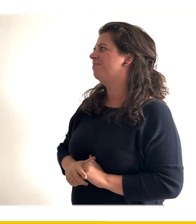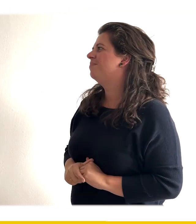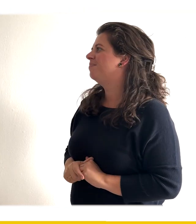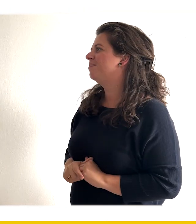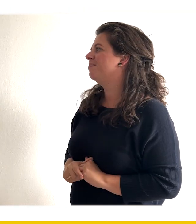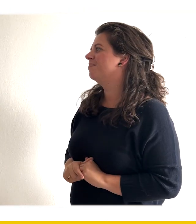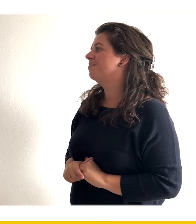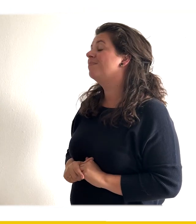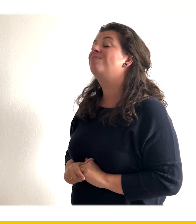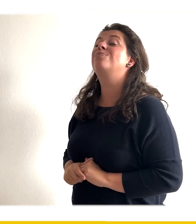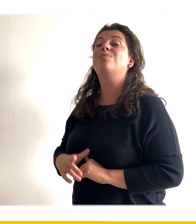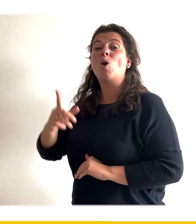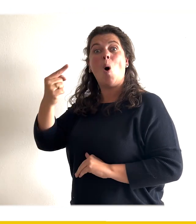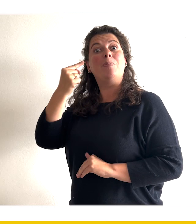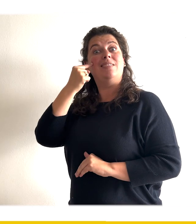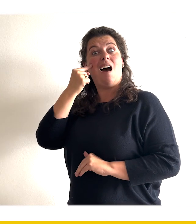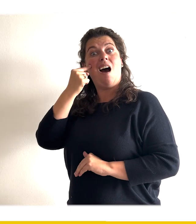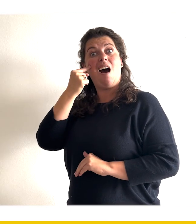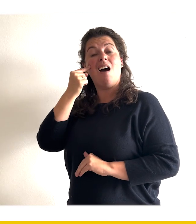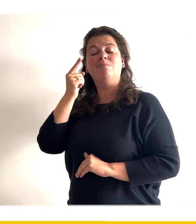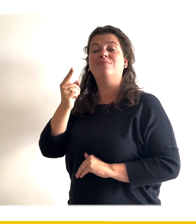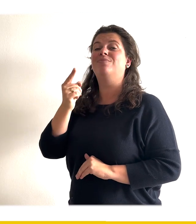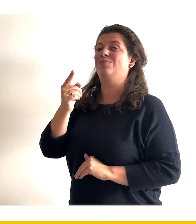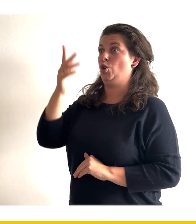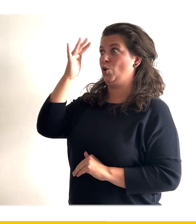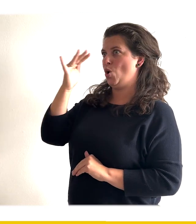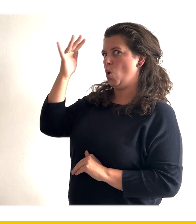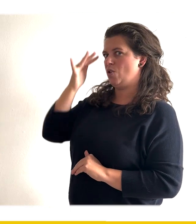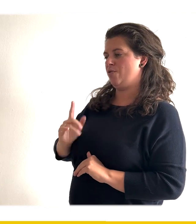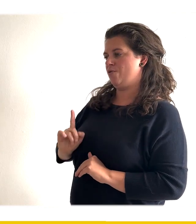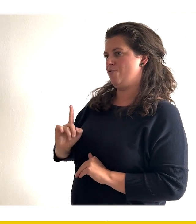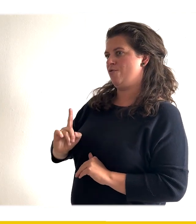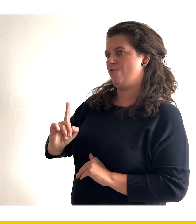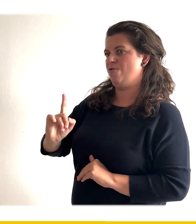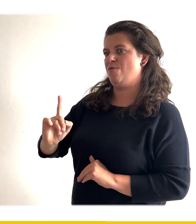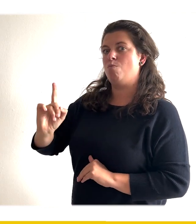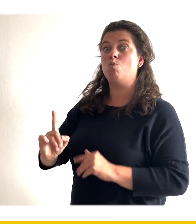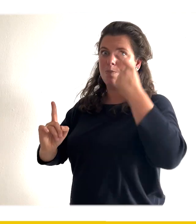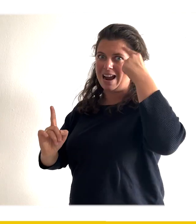Op een dag moet Jozef bij de koning komen.